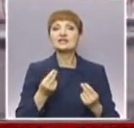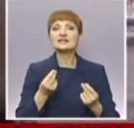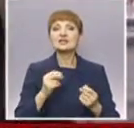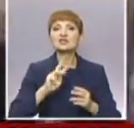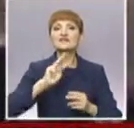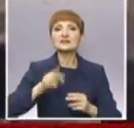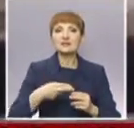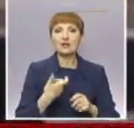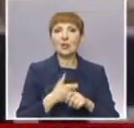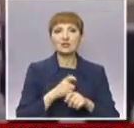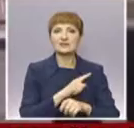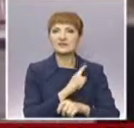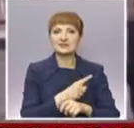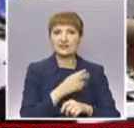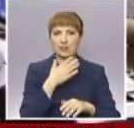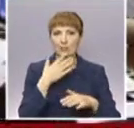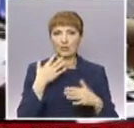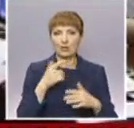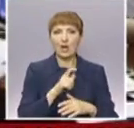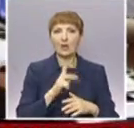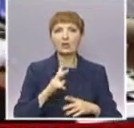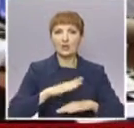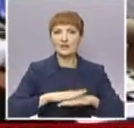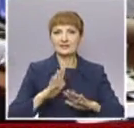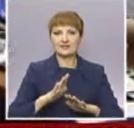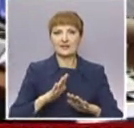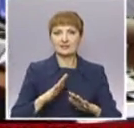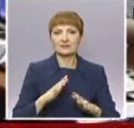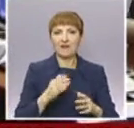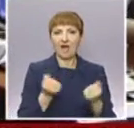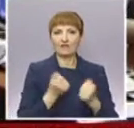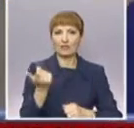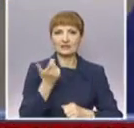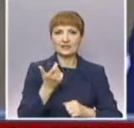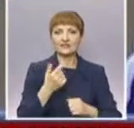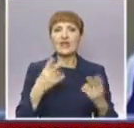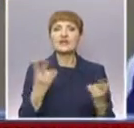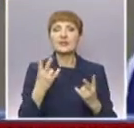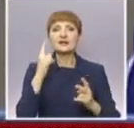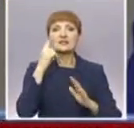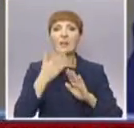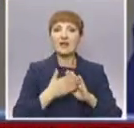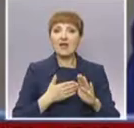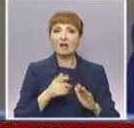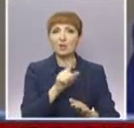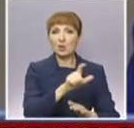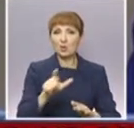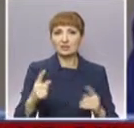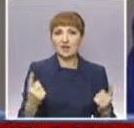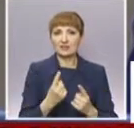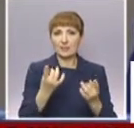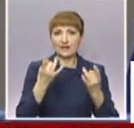взыскания сильно бьют по карманам недисциплинированных автовладельцев необходимо понять наверное простых людей